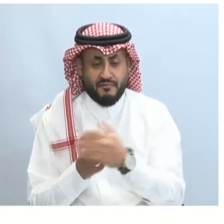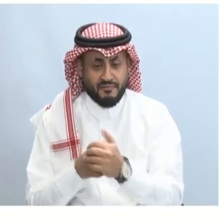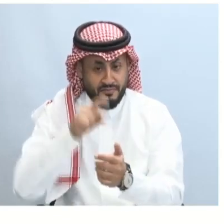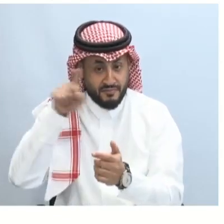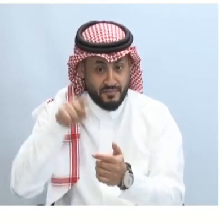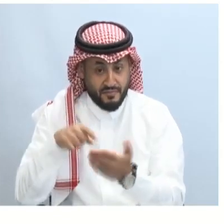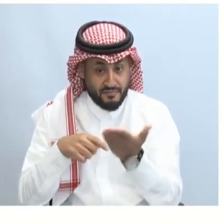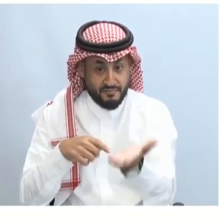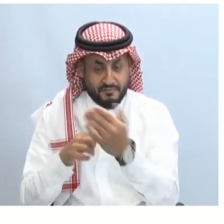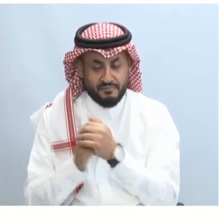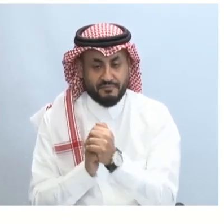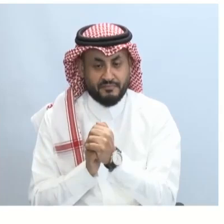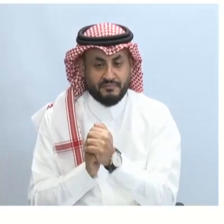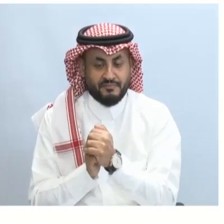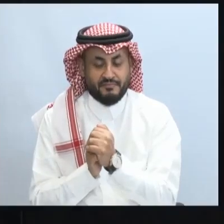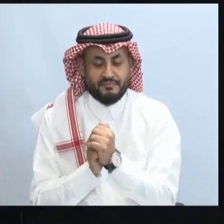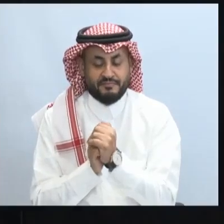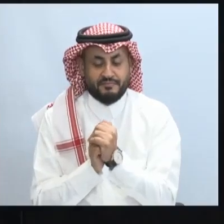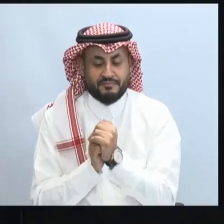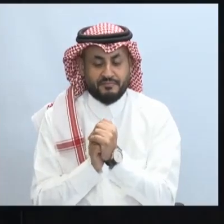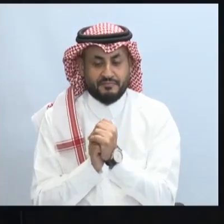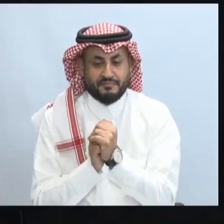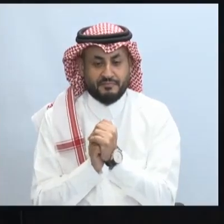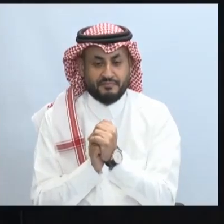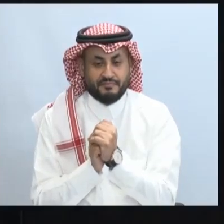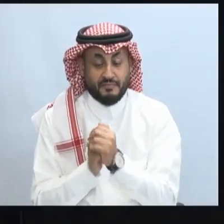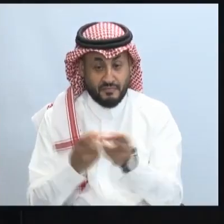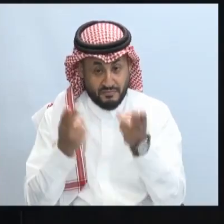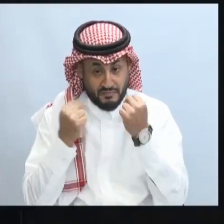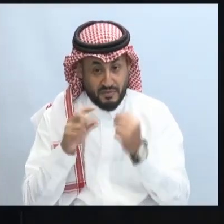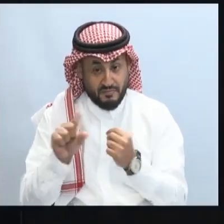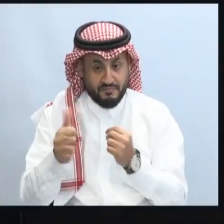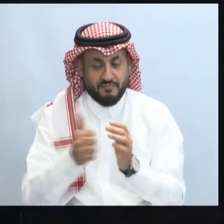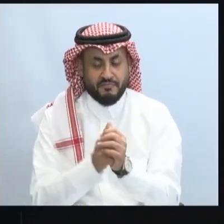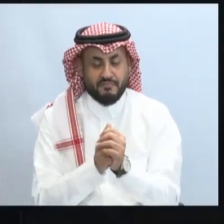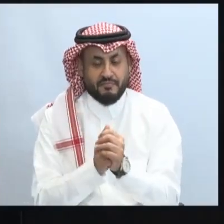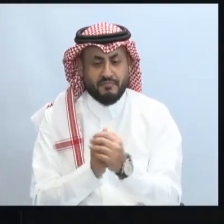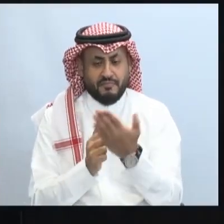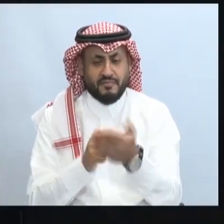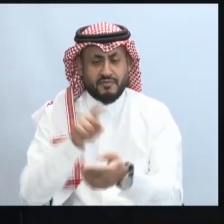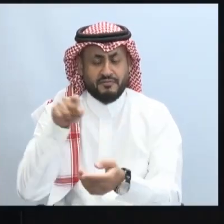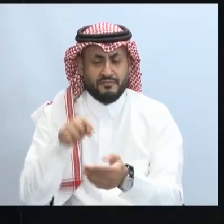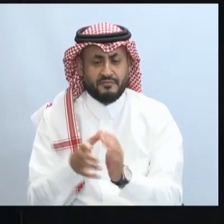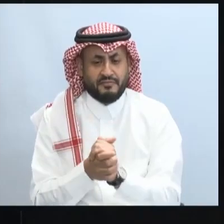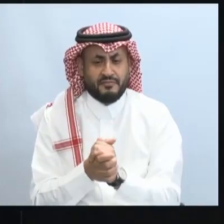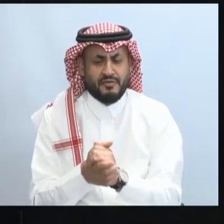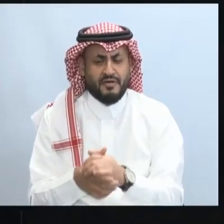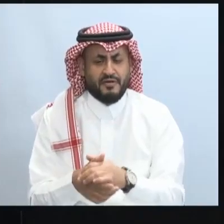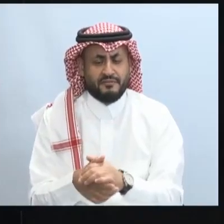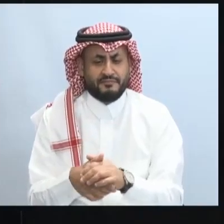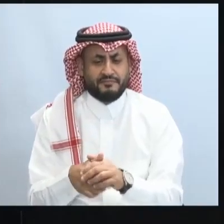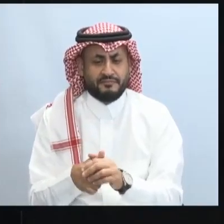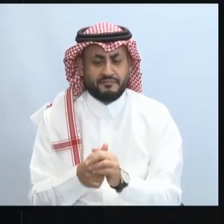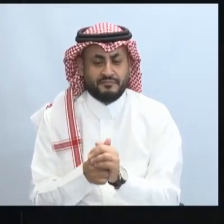احسنتم احسنتم بارك الله فيكم شكرا لمتابعتكم واصغائكم الان ساطرح بعض الاسئله